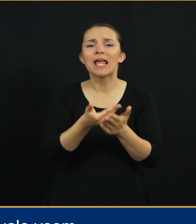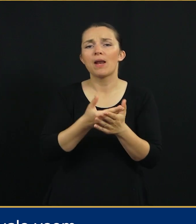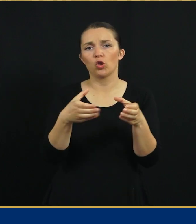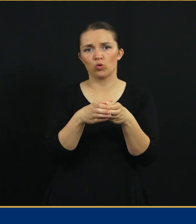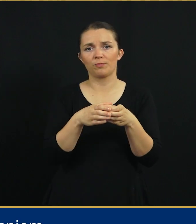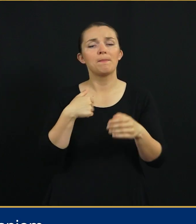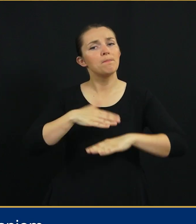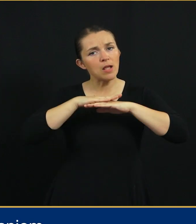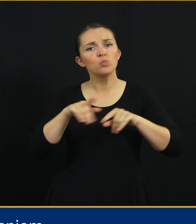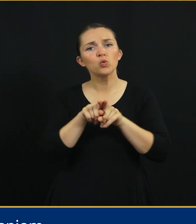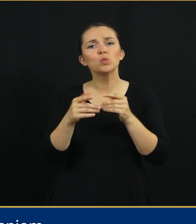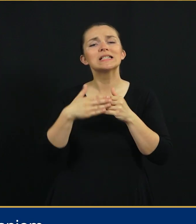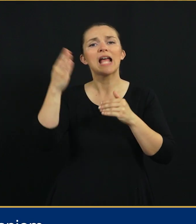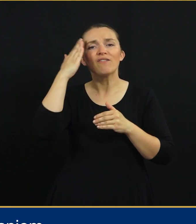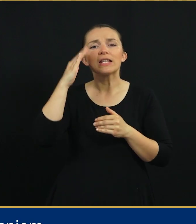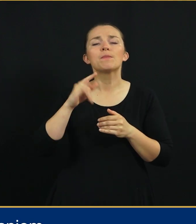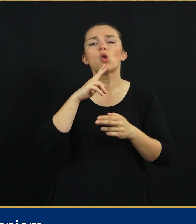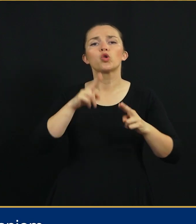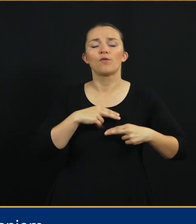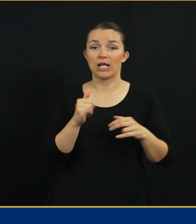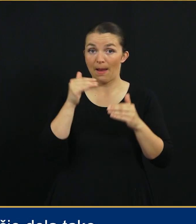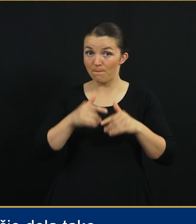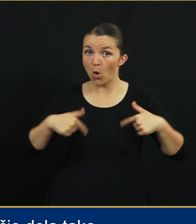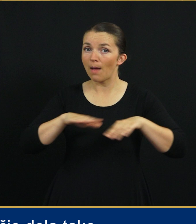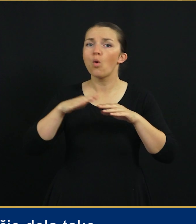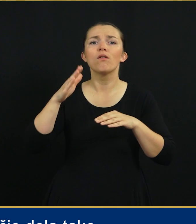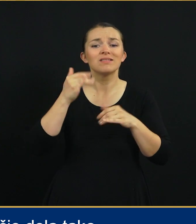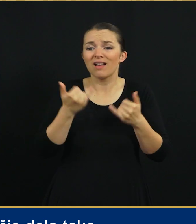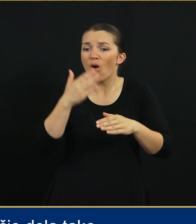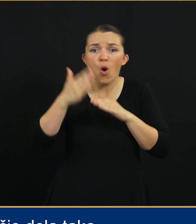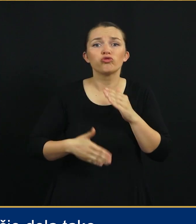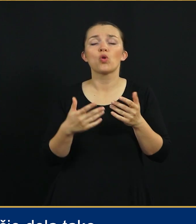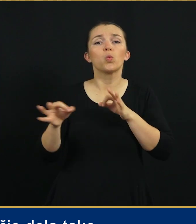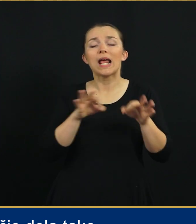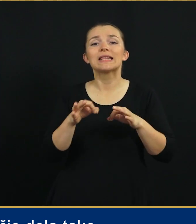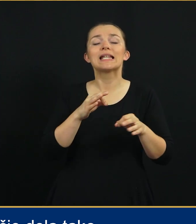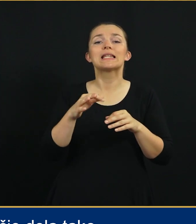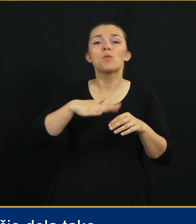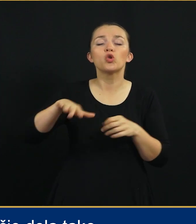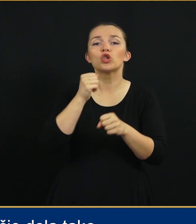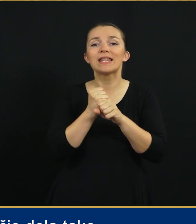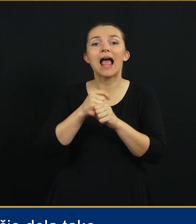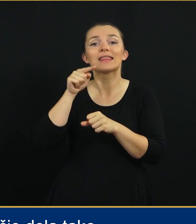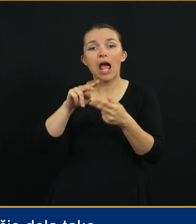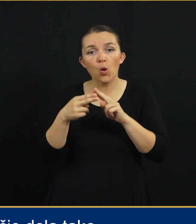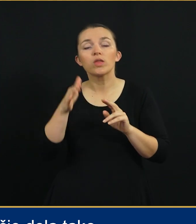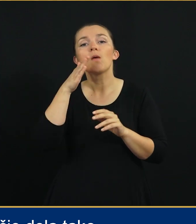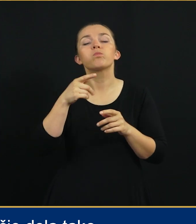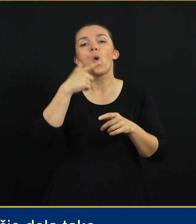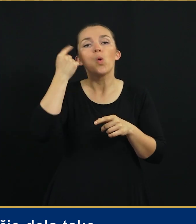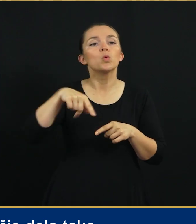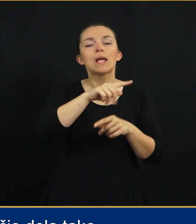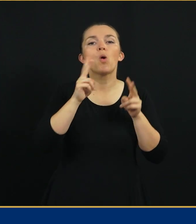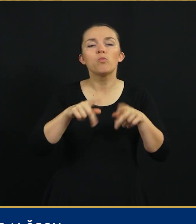družbe. Praznujmo ga tudi z zavedanjem in odgovornostjo, da moramo naposled urediti področje dela tako, da bo ljudem